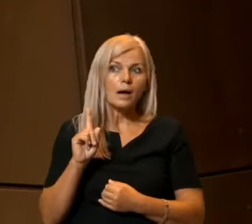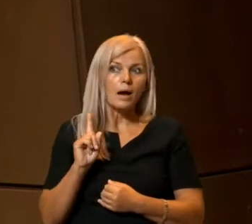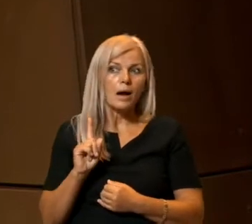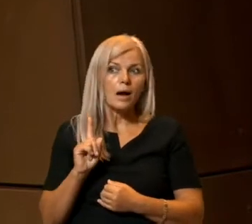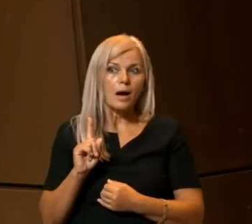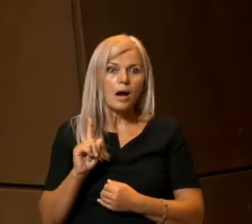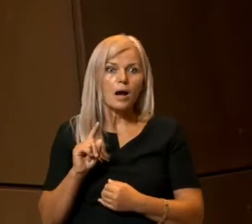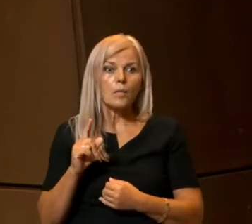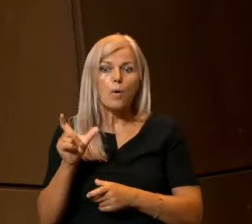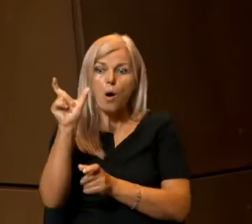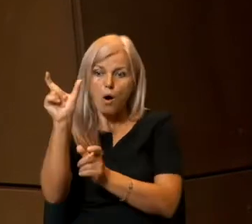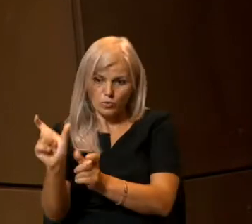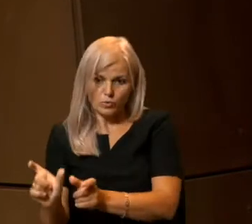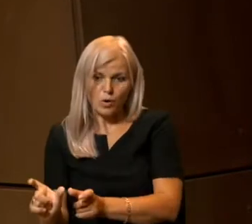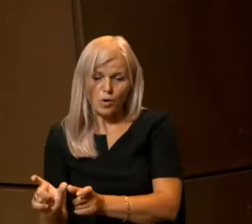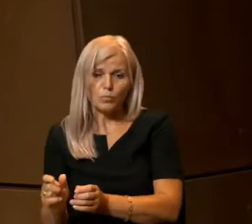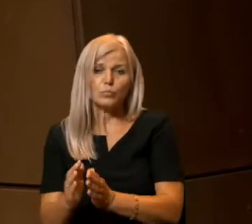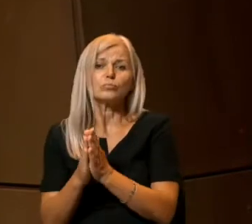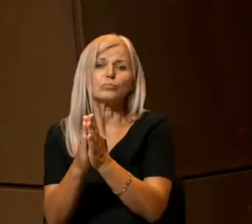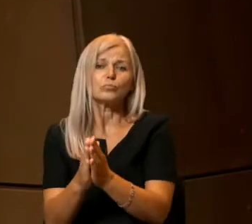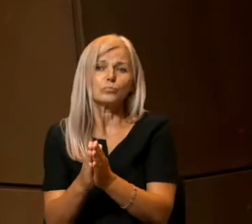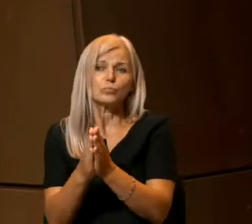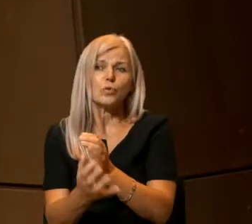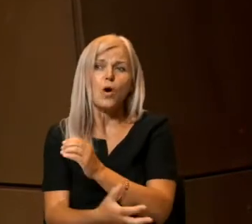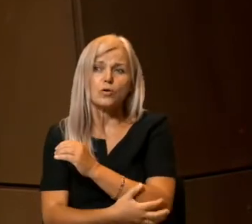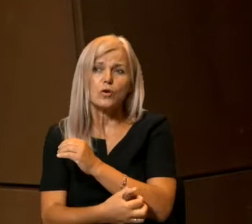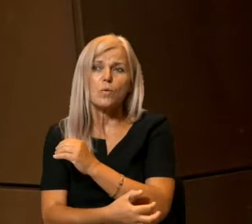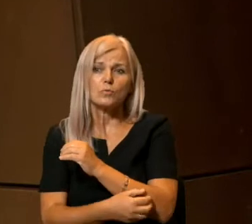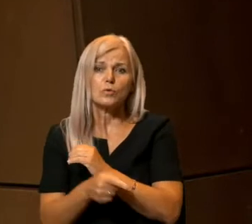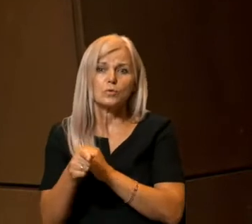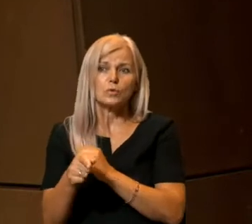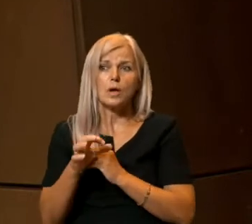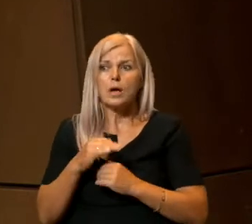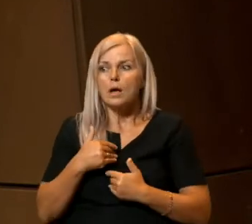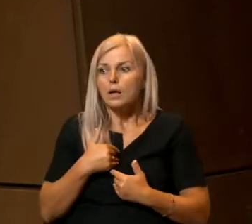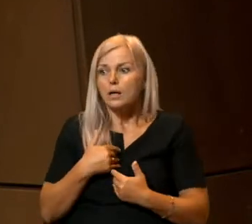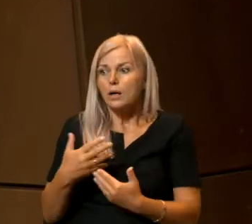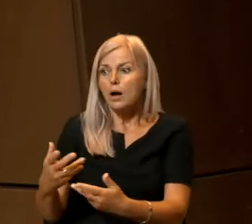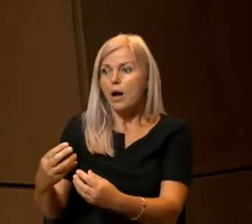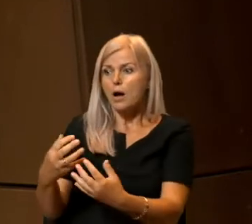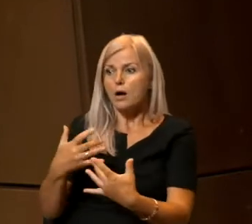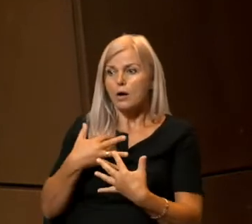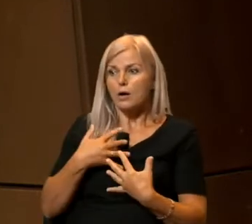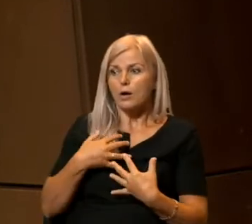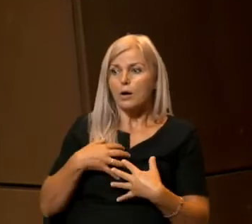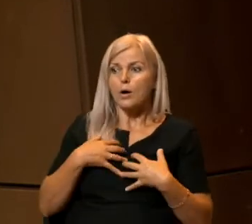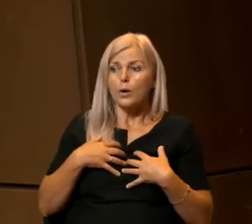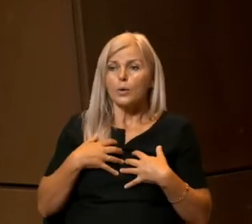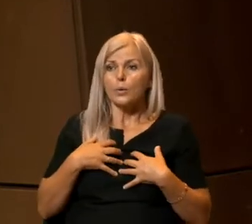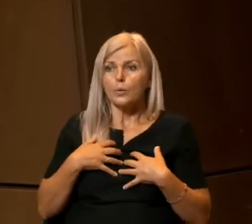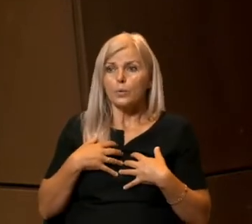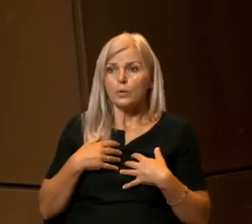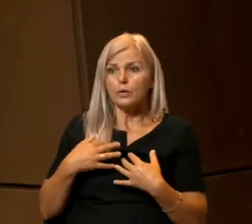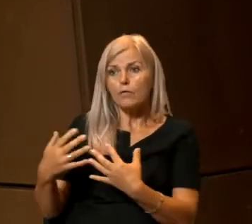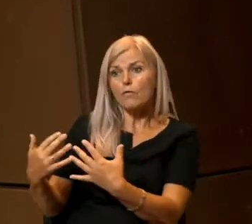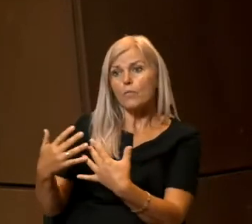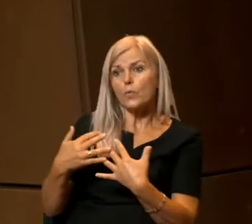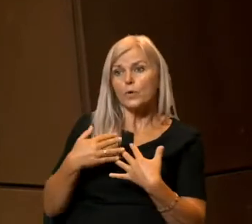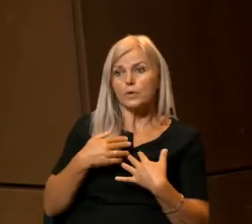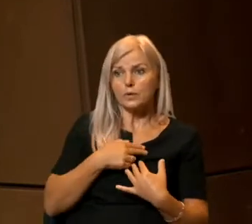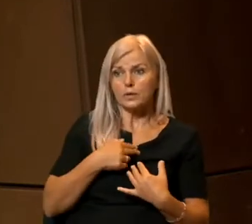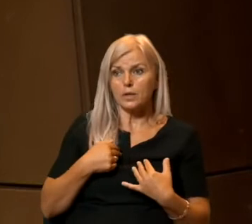żebrząca osoba. I to może być coś, co nas poruszy i wpłynie na nas.